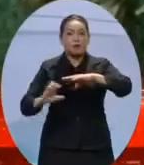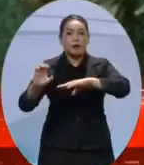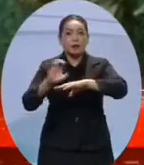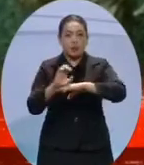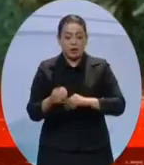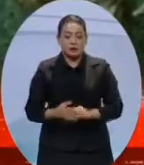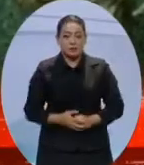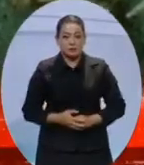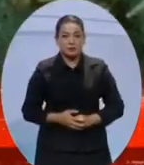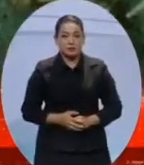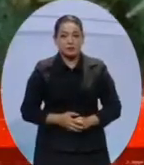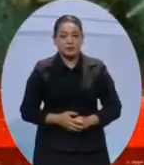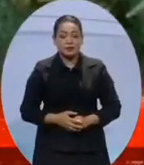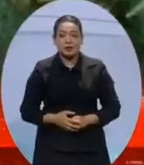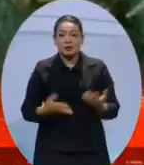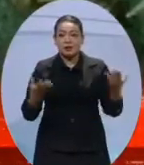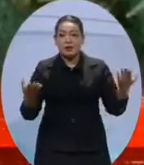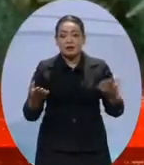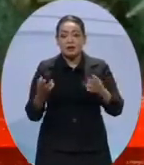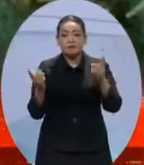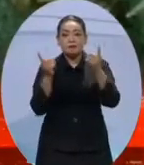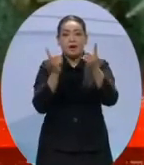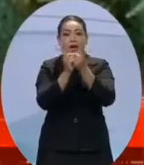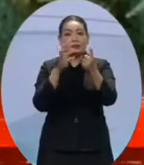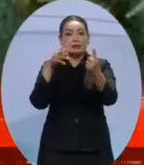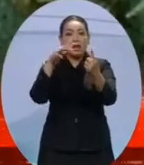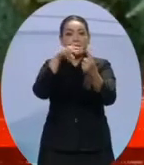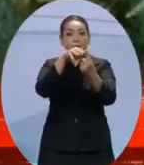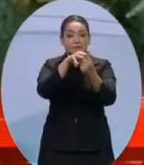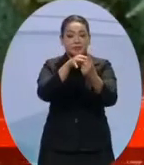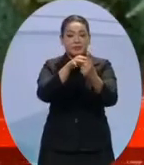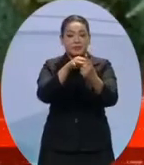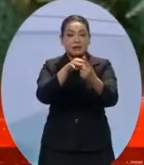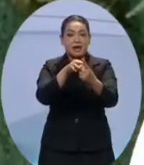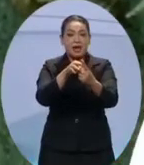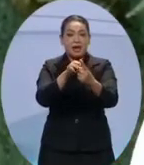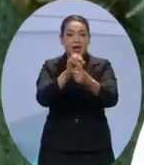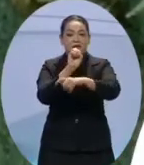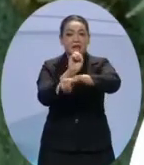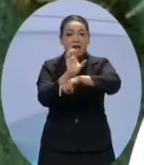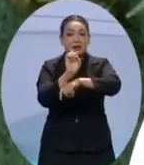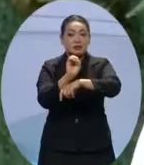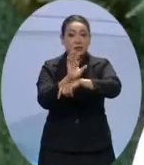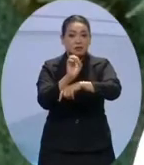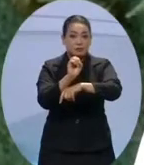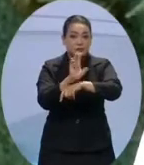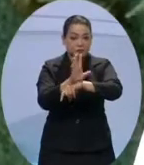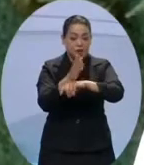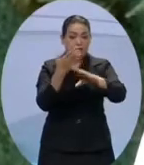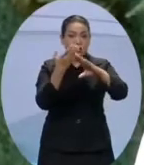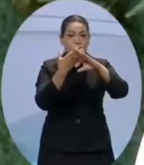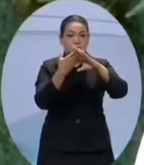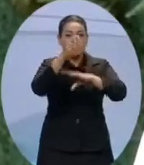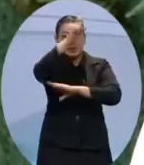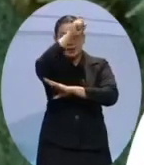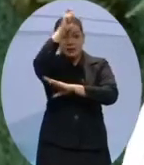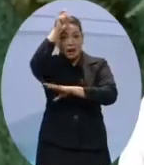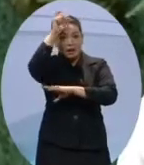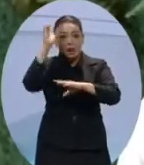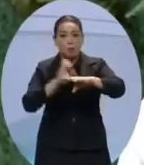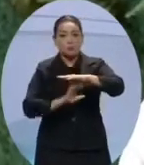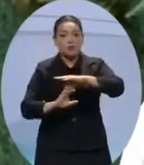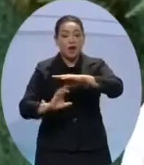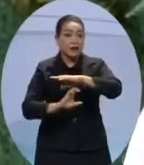vấn tốt nghiệp ngày hôm nay thì em cảm thấy rất là vui và phấn khởi vì có các anh chị của trường đại học đến tư vấn và hướng nghiệp cho chúng